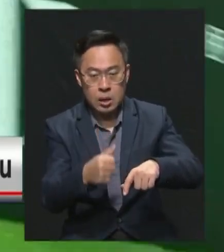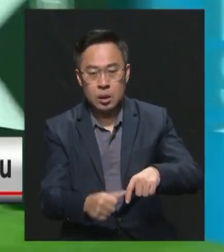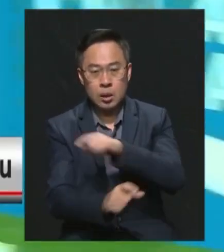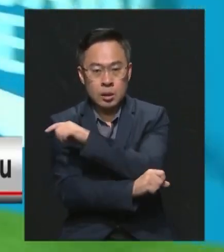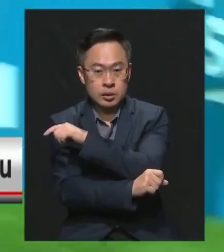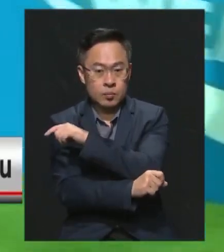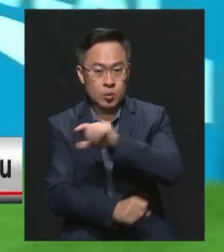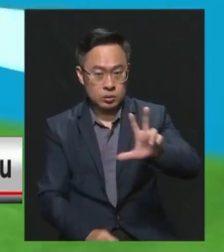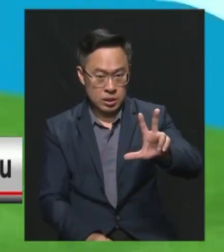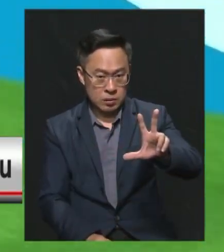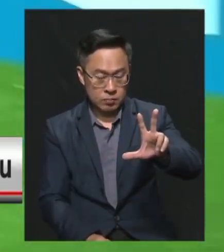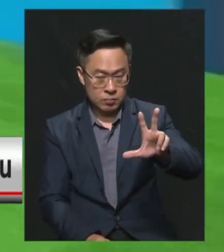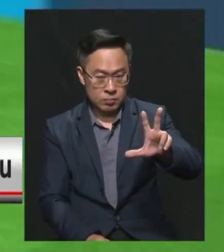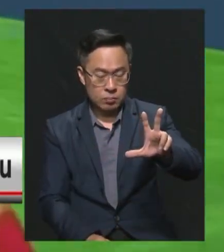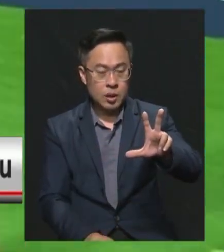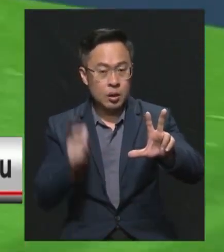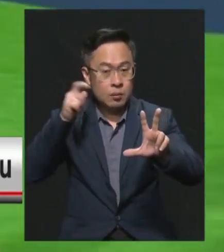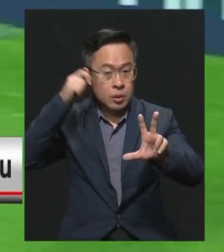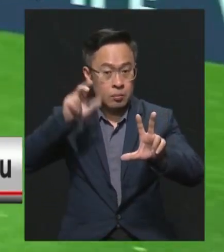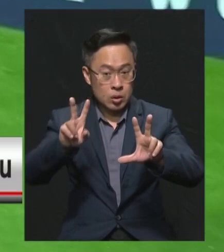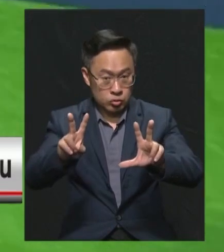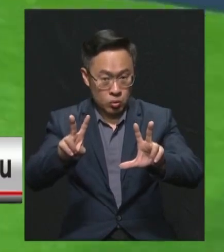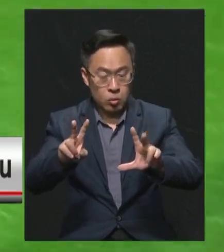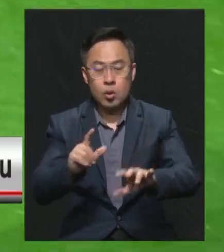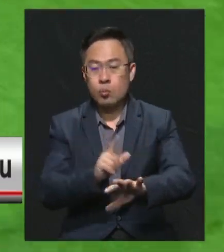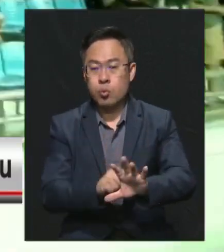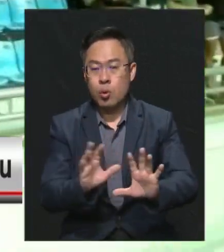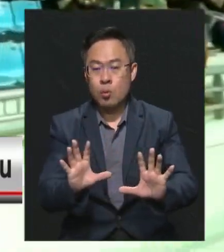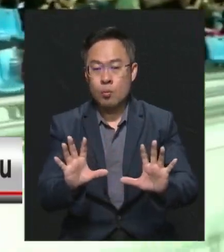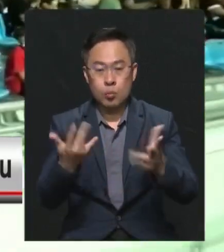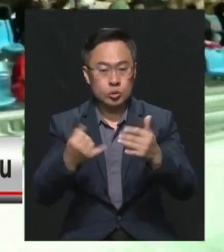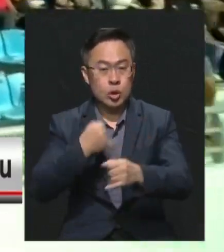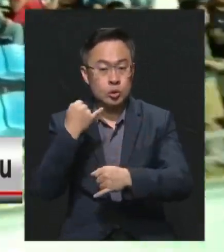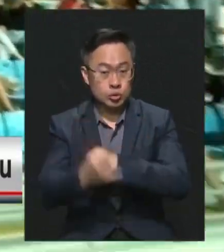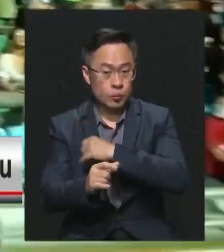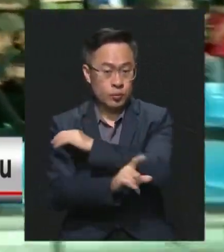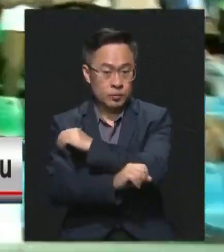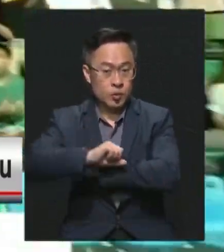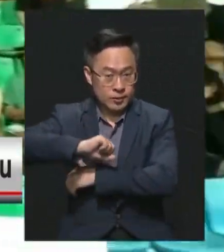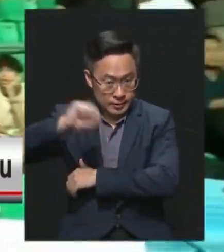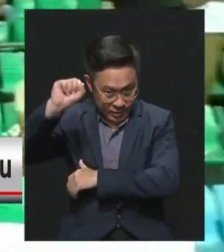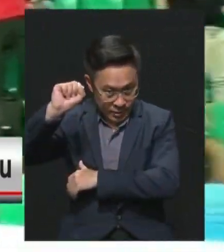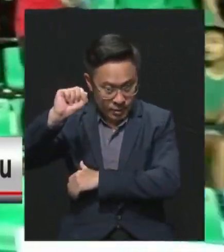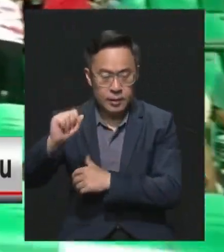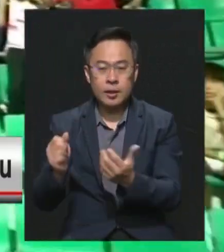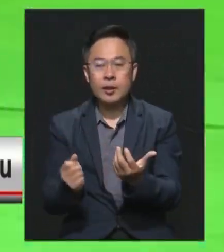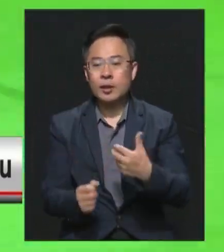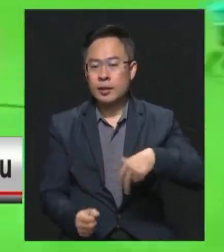ยิงตามน้ำลูกนี้เข้าไปนะคะกลายเป็นประตูสำคัญค่ะที่ทำให้สิงคโปร์เป็นฝ่ายเอาชนะเมียนมา